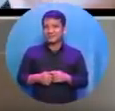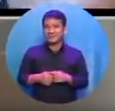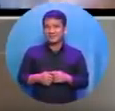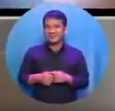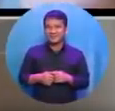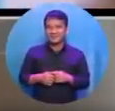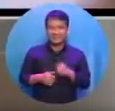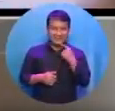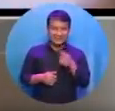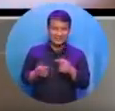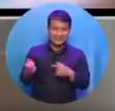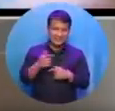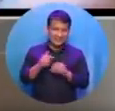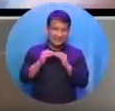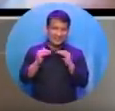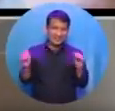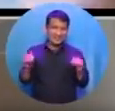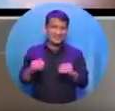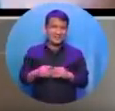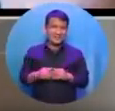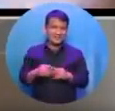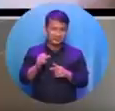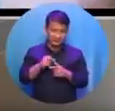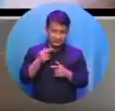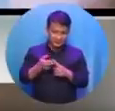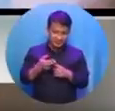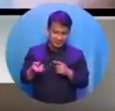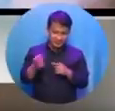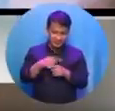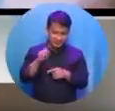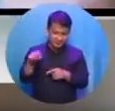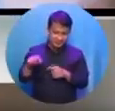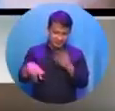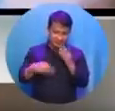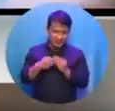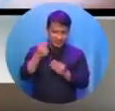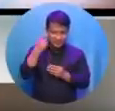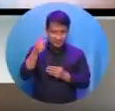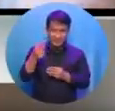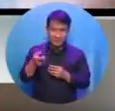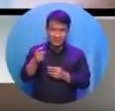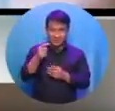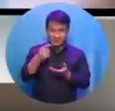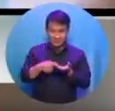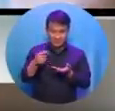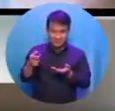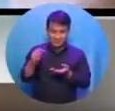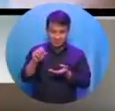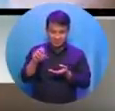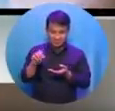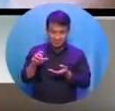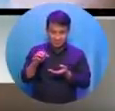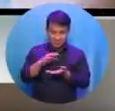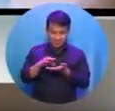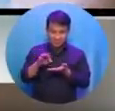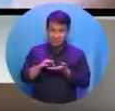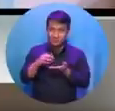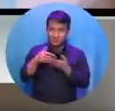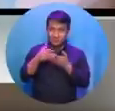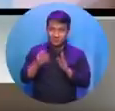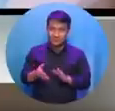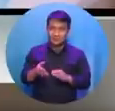maganda. Okay. Kayo po, Miss Glyza, ay grade 12 accountancy student.